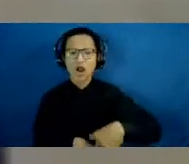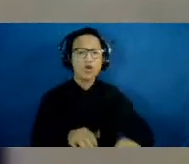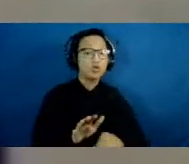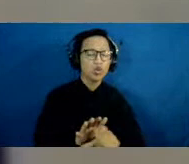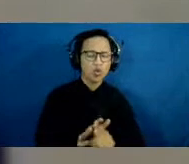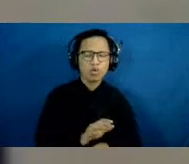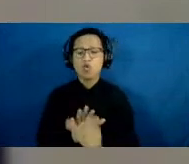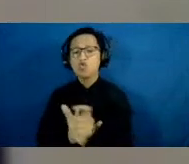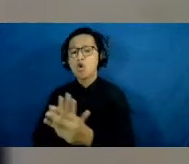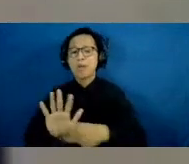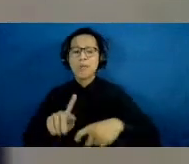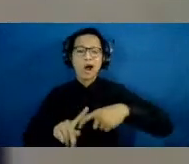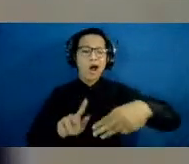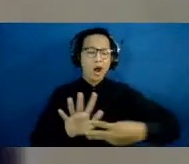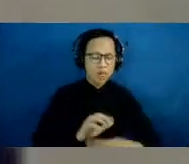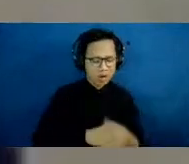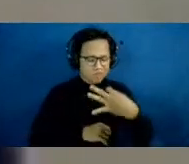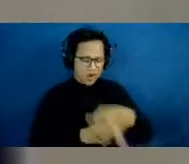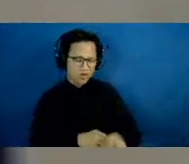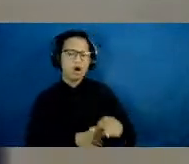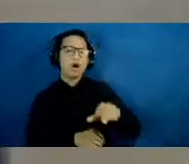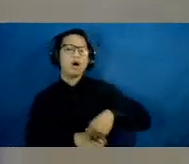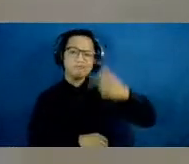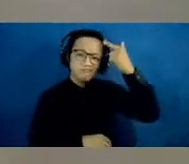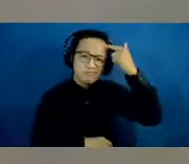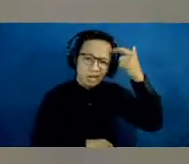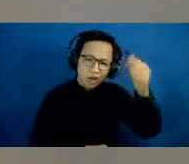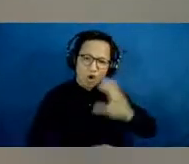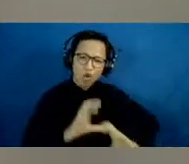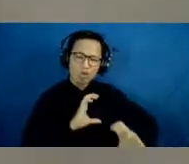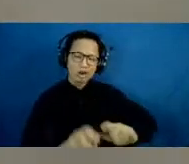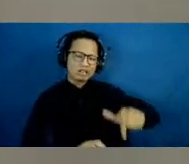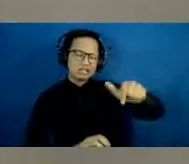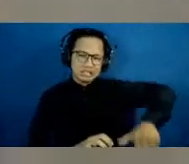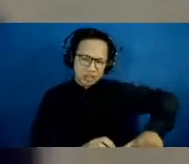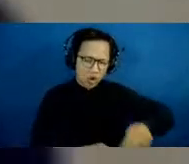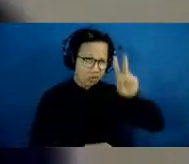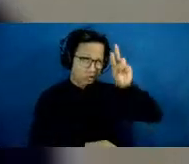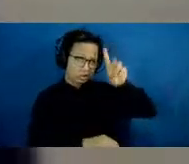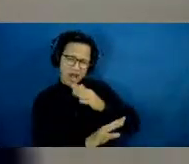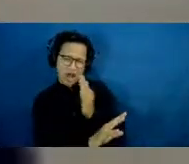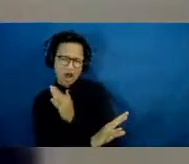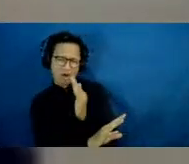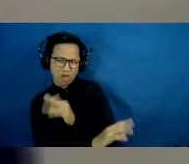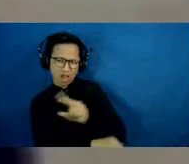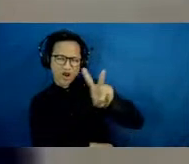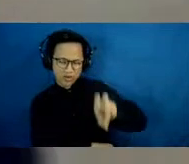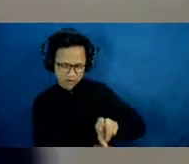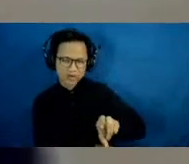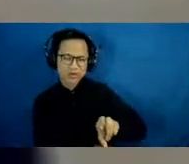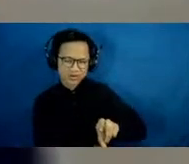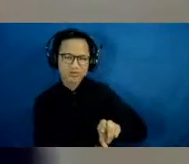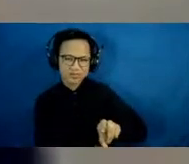jadi masih bisa semuanya direncanakan sejak awal gitu.